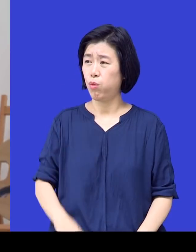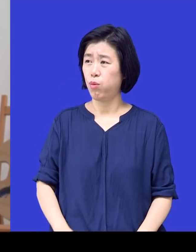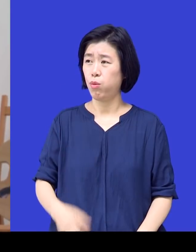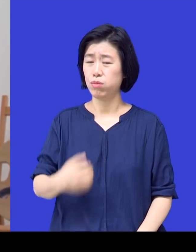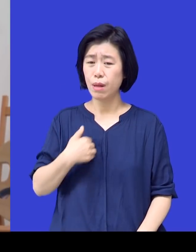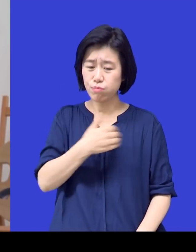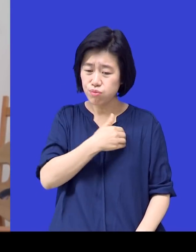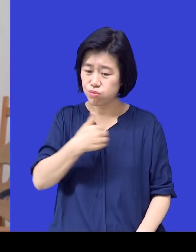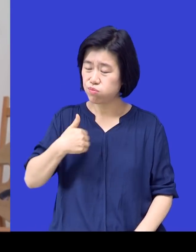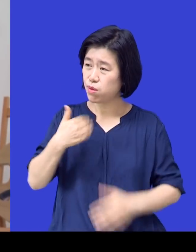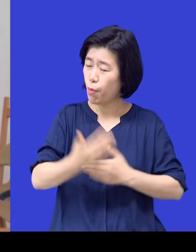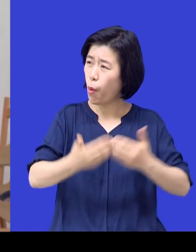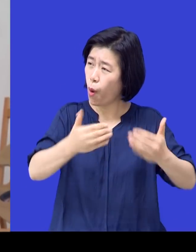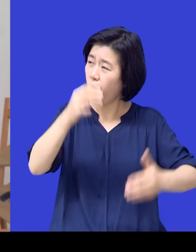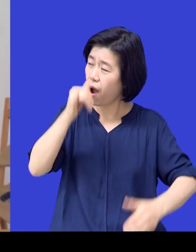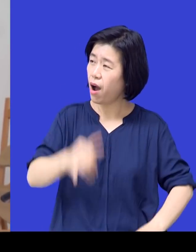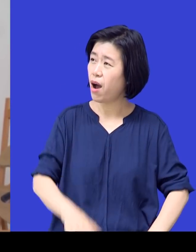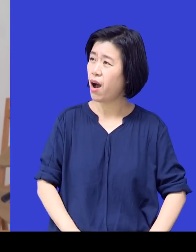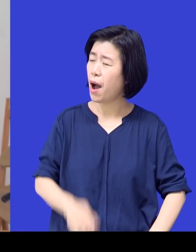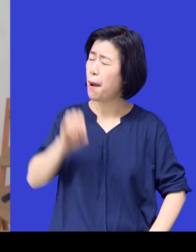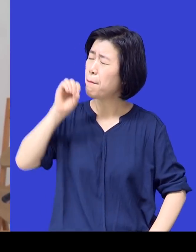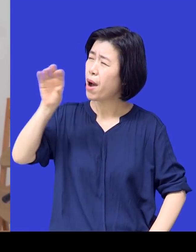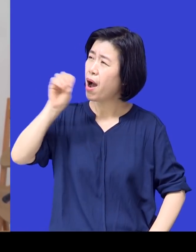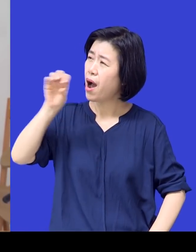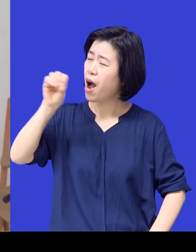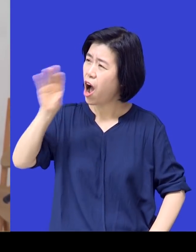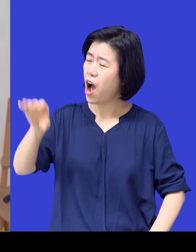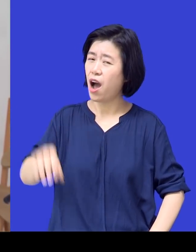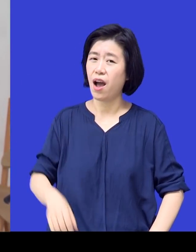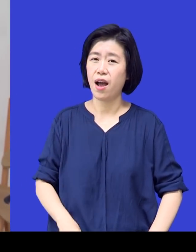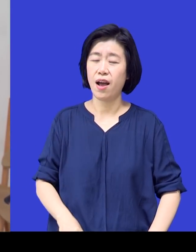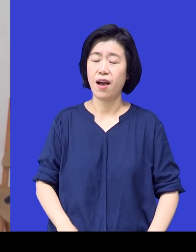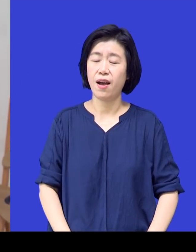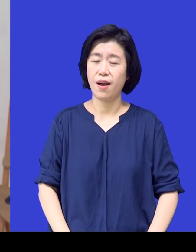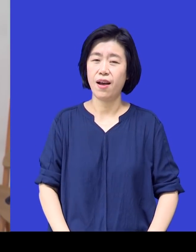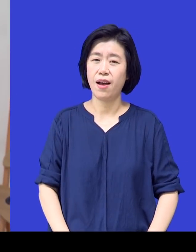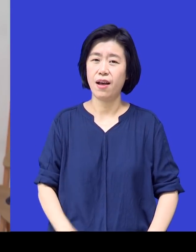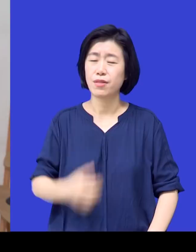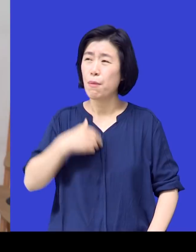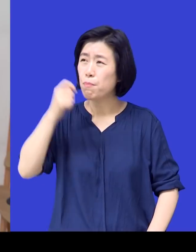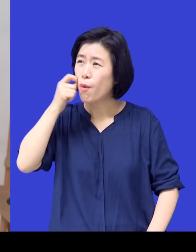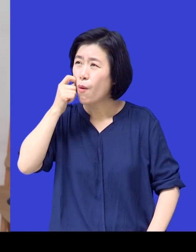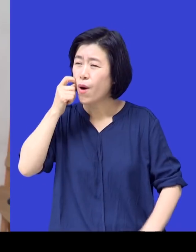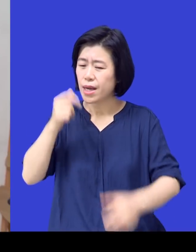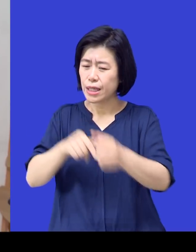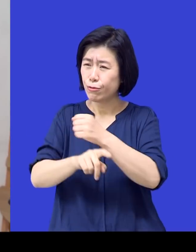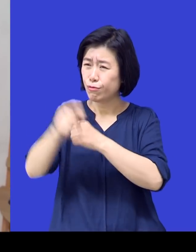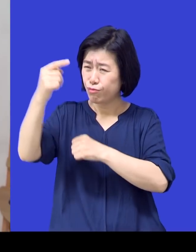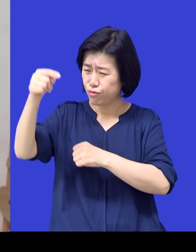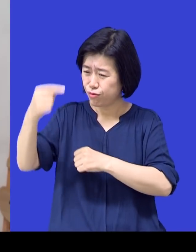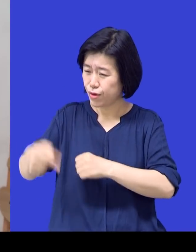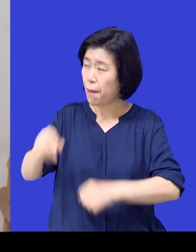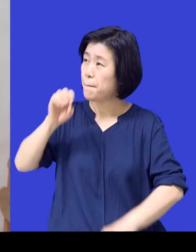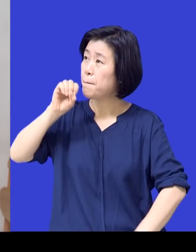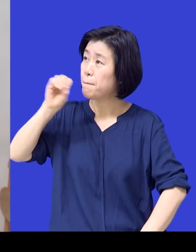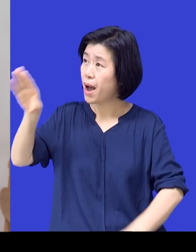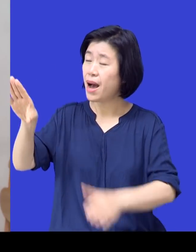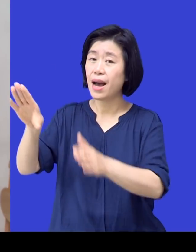되지 않습니까? 하고 수많은 이유와 모든 것을 다 했는데 코너로 딱